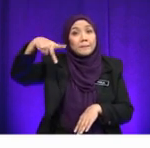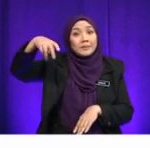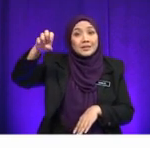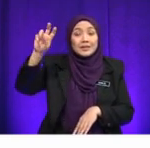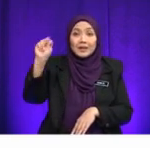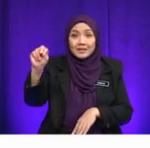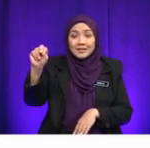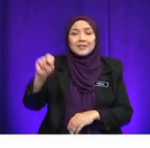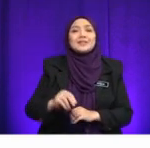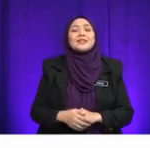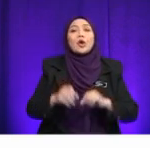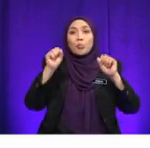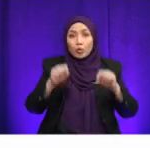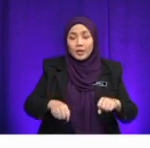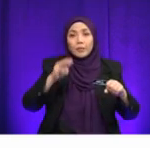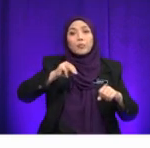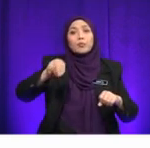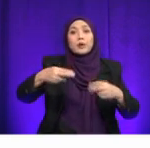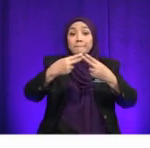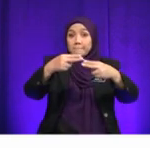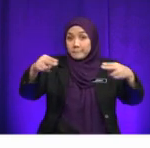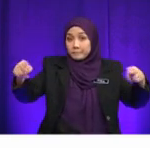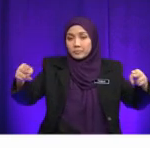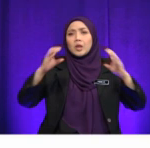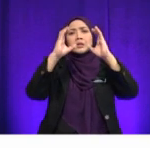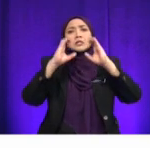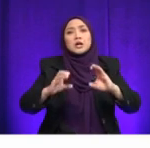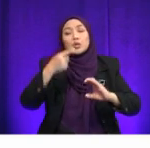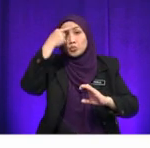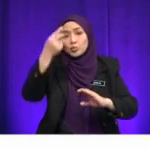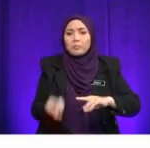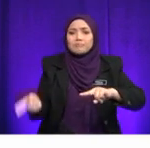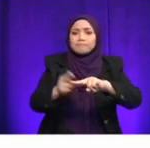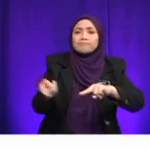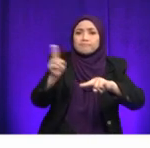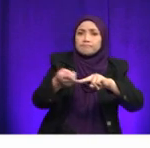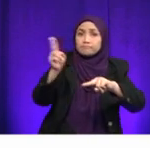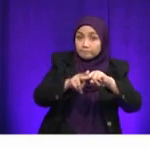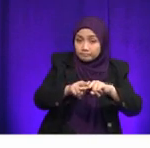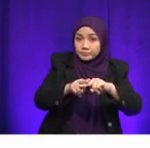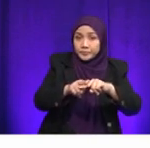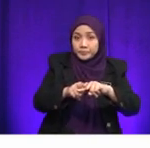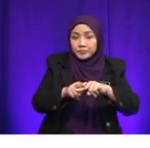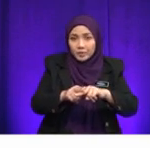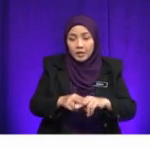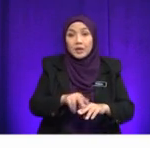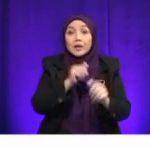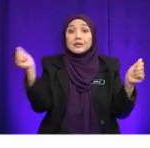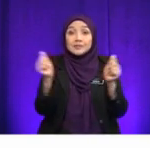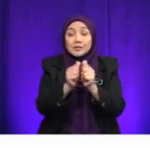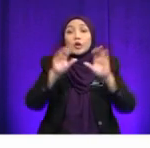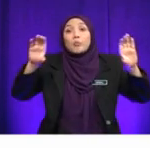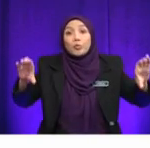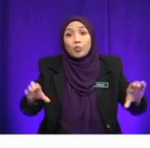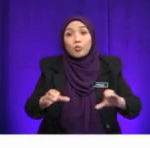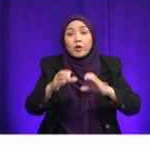Jadi murid-murid mungkin boleh menguraikan cara untuk meningkatkan memelihara kedaulatan ialah dengan mengadakan camping kesadaran